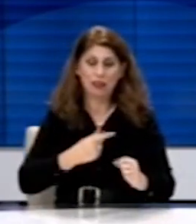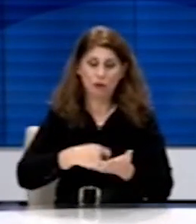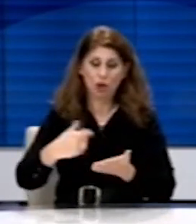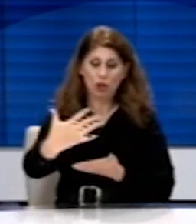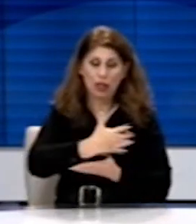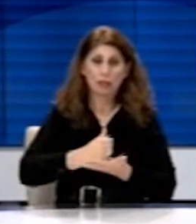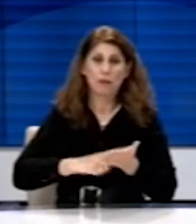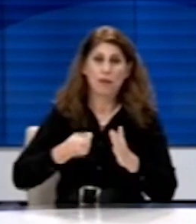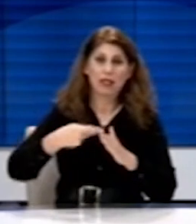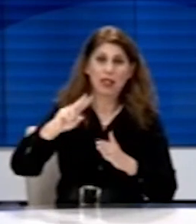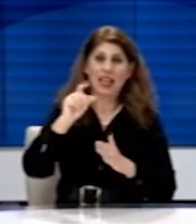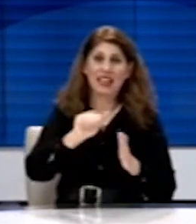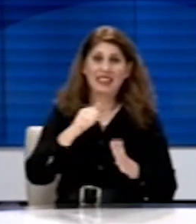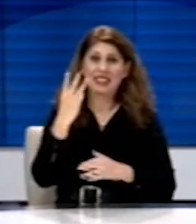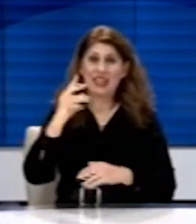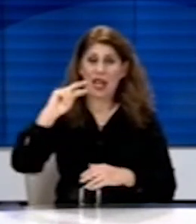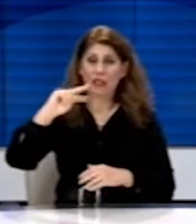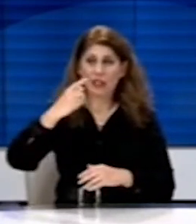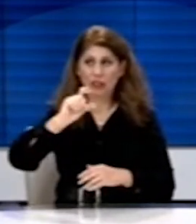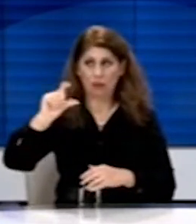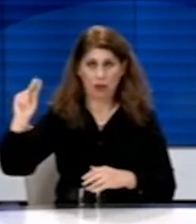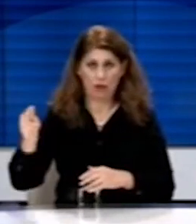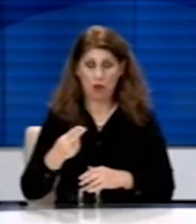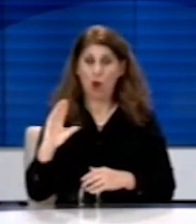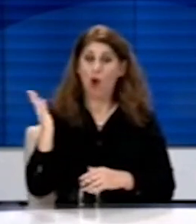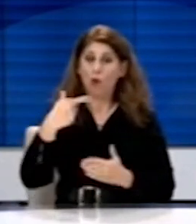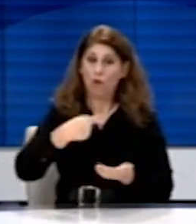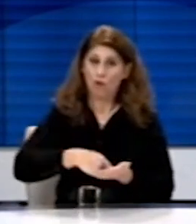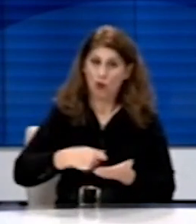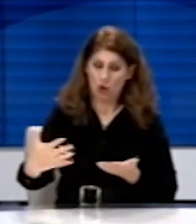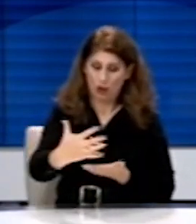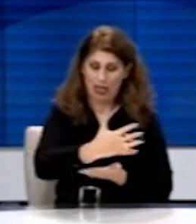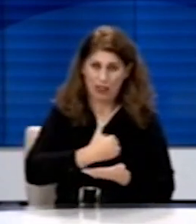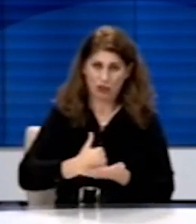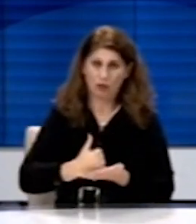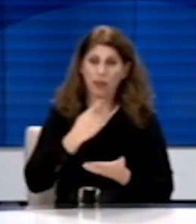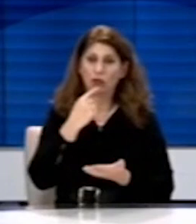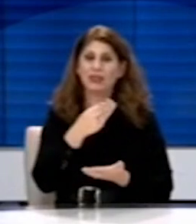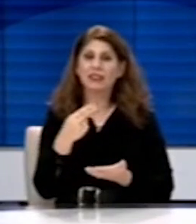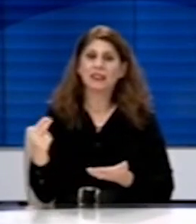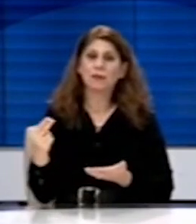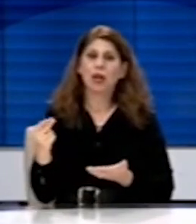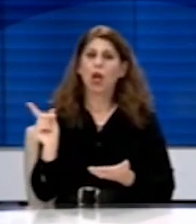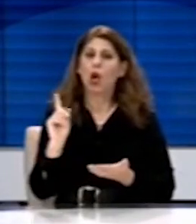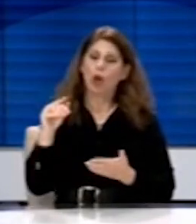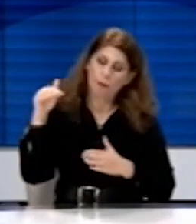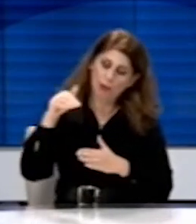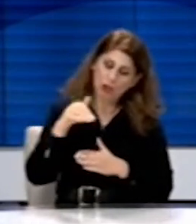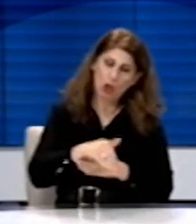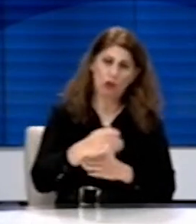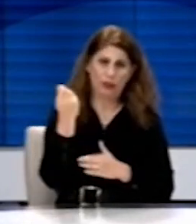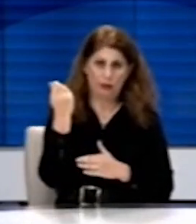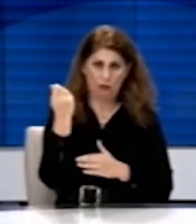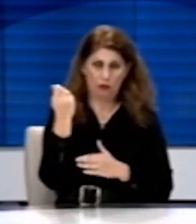έσοδα θα πρέπει να αυξηθούν στα 63 δις ευρώ. Και όπου φορολογικά έσοδα σημαίνει όχι πτώση των